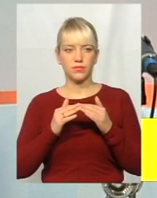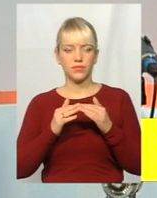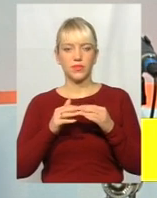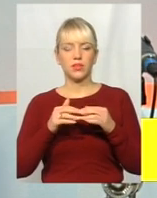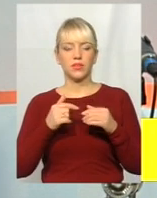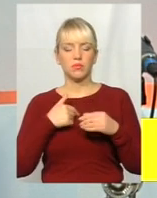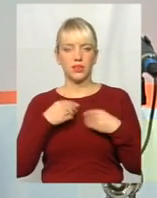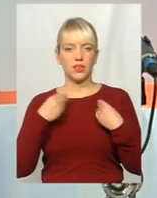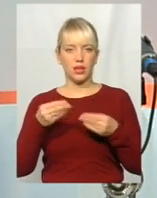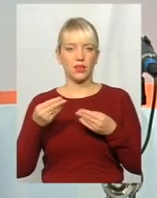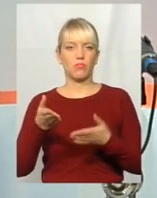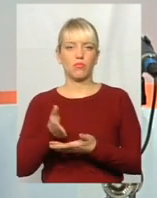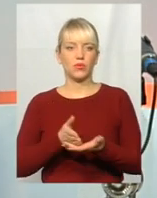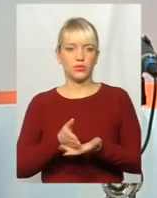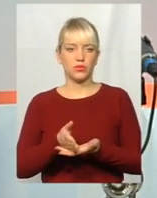послуги.